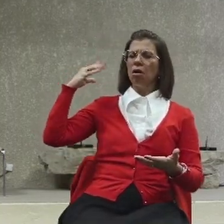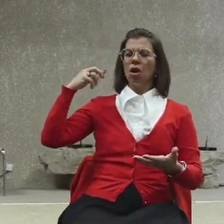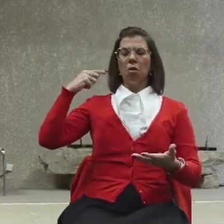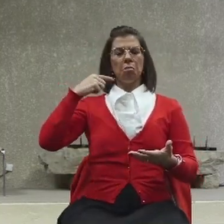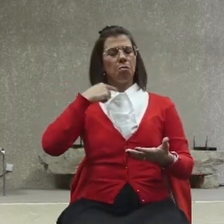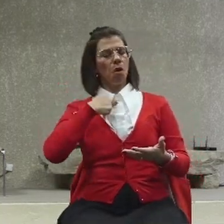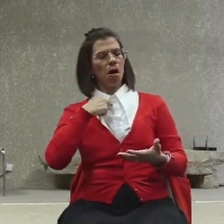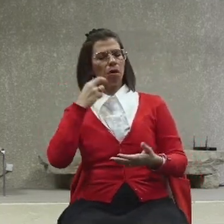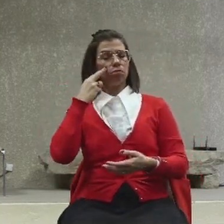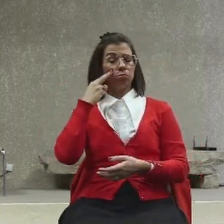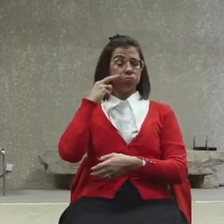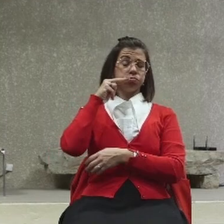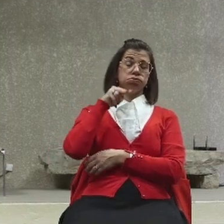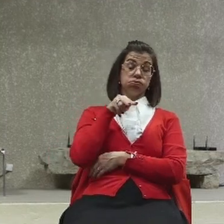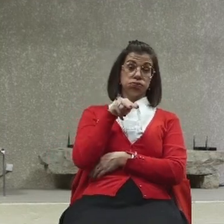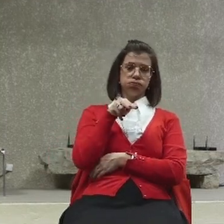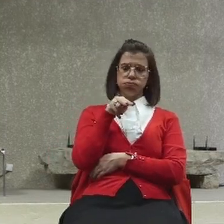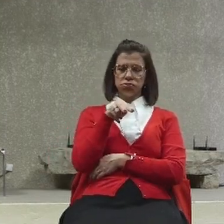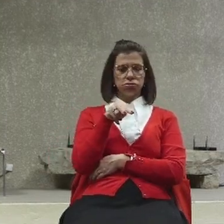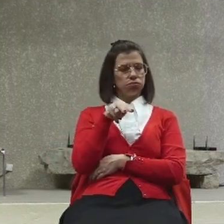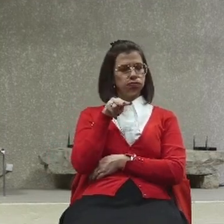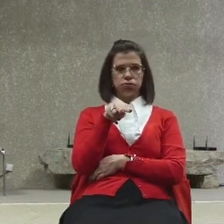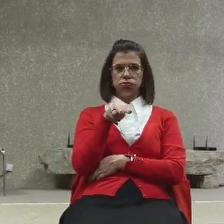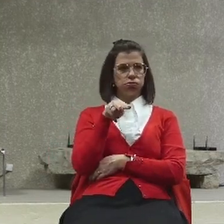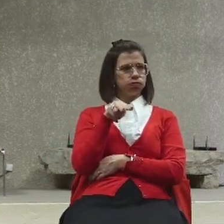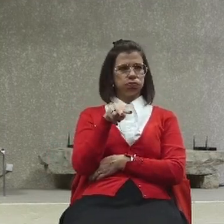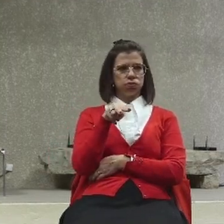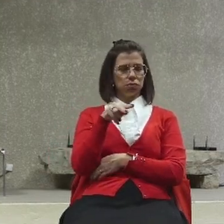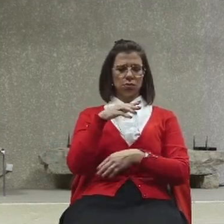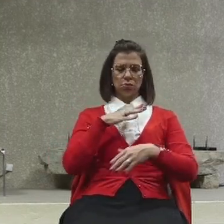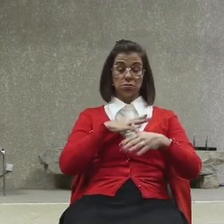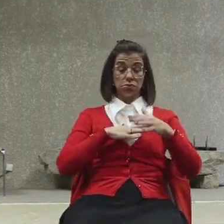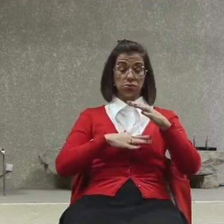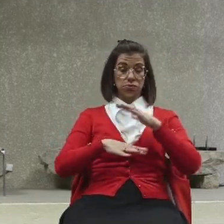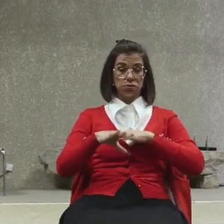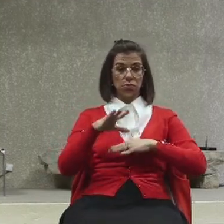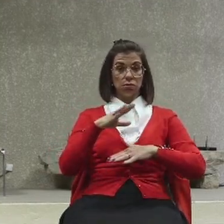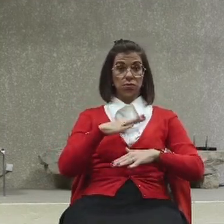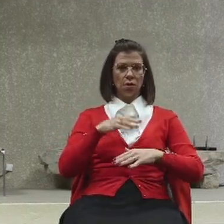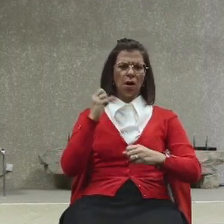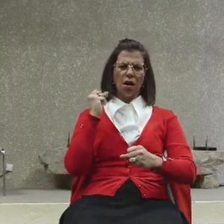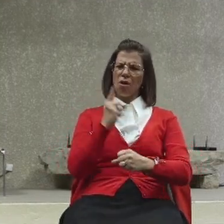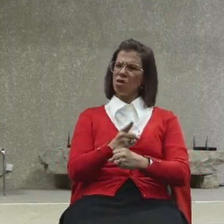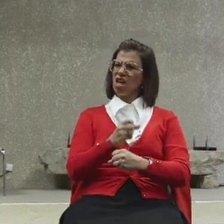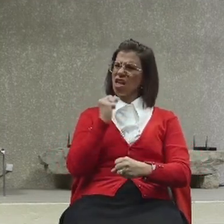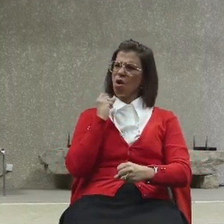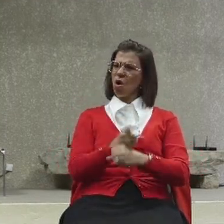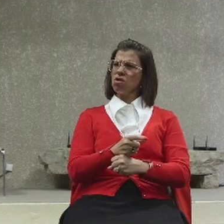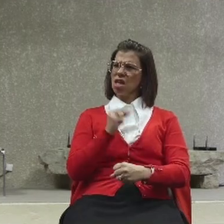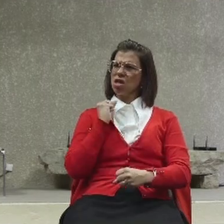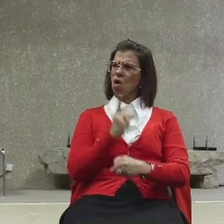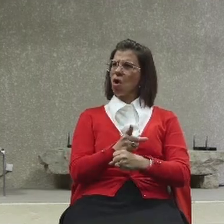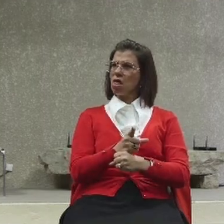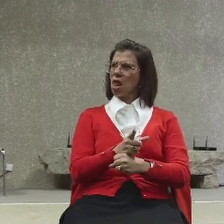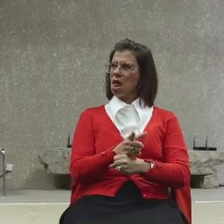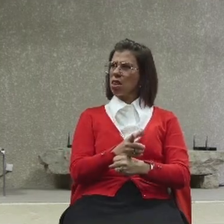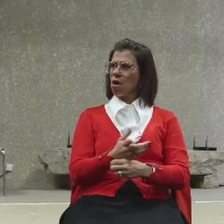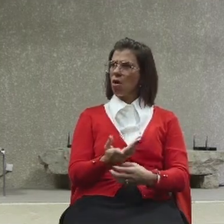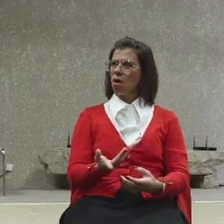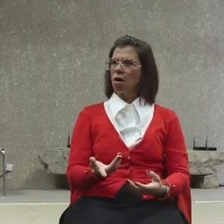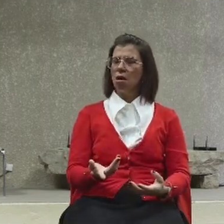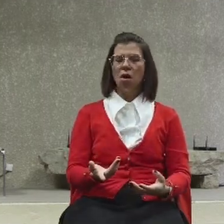ne fais pas le bien que je veux, je fais le mal que je ne veux pas. Paul décrit ce combat intérieur. Mais ce qu'il